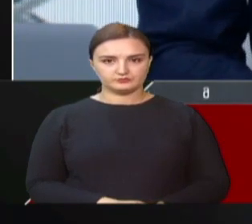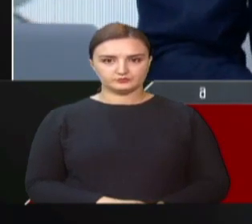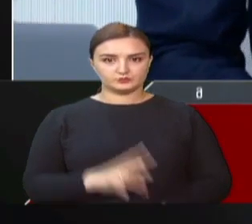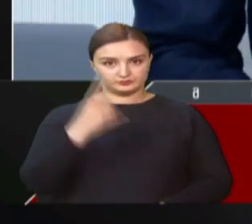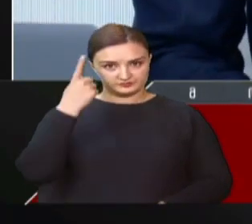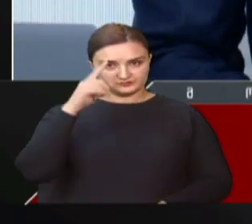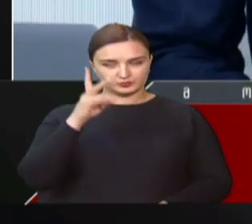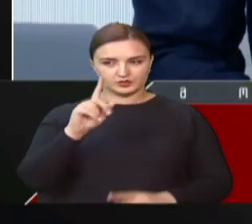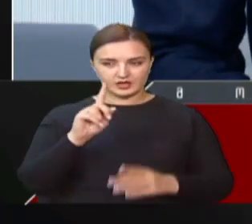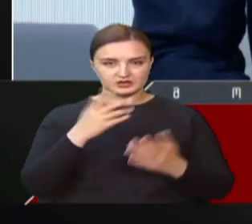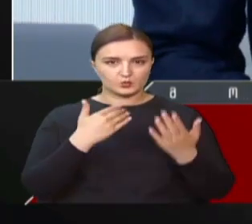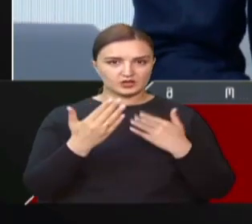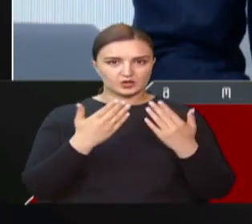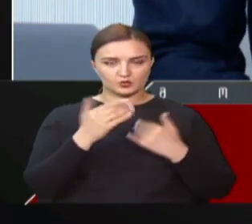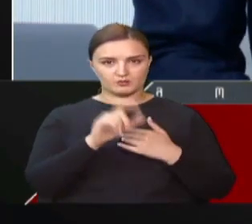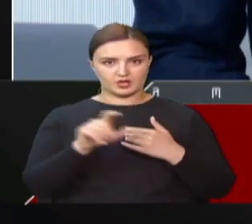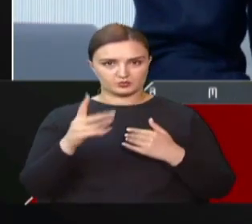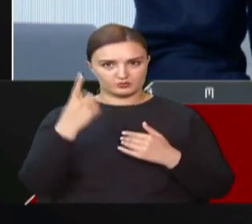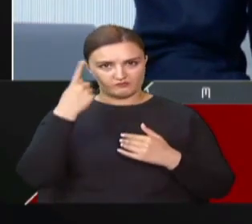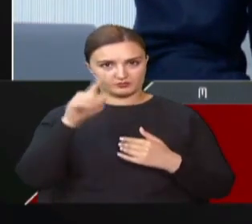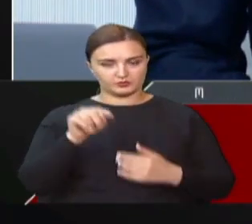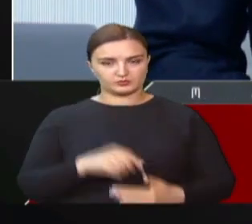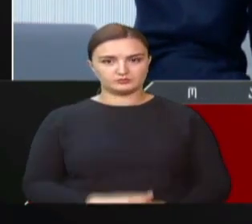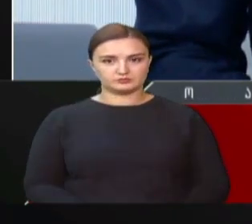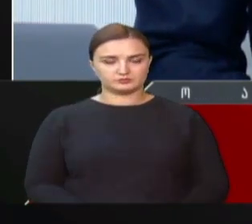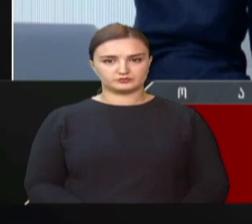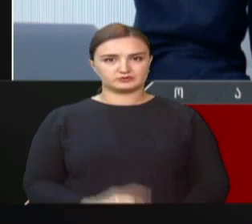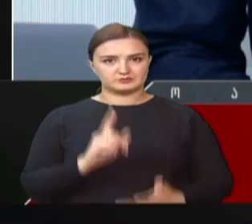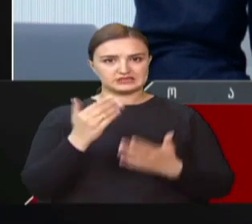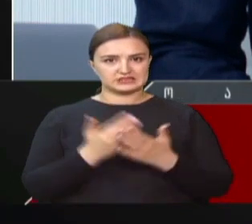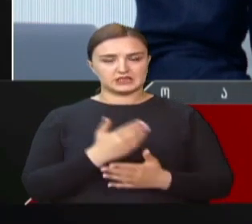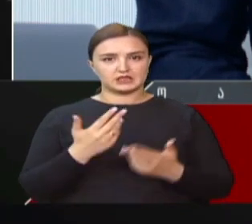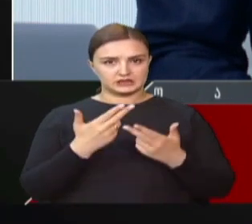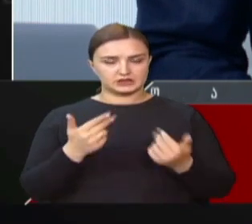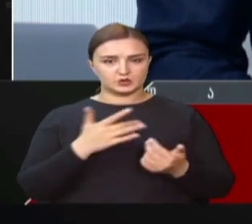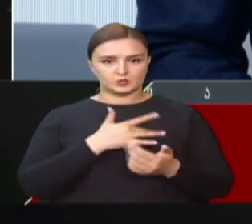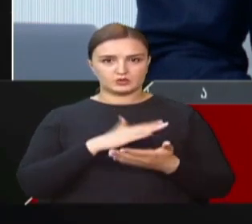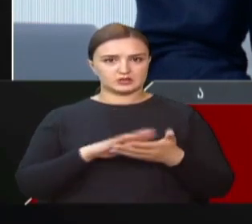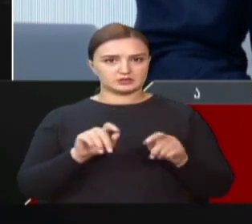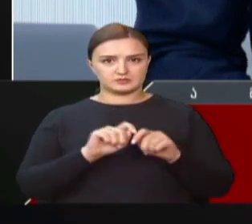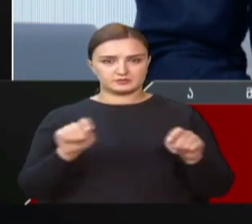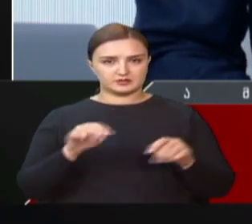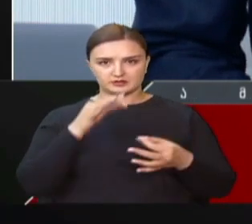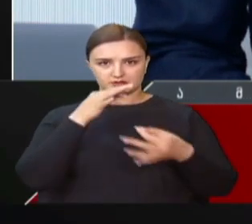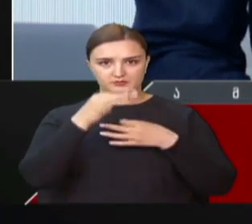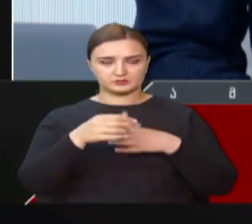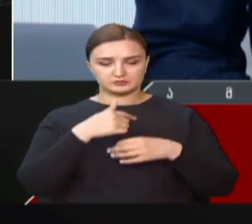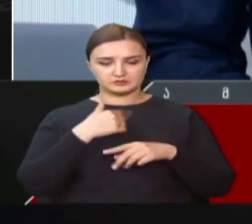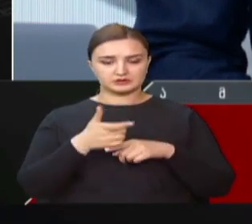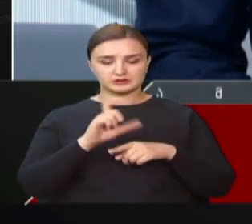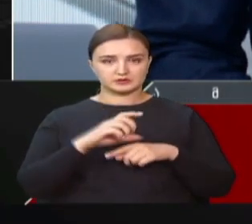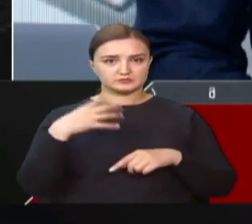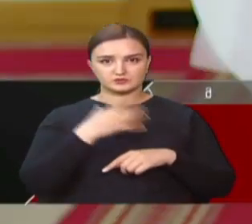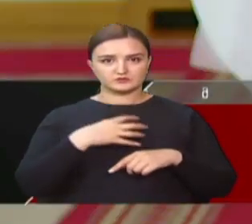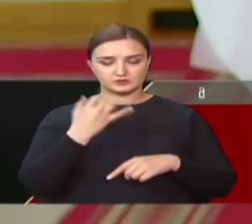ურთიერთობის მიმართულებით? მე ვფიქრობ, რომ დიახ, ხა სრულიად გულწრფელად რომ გიპასუხოთ, მე გითხარით, ჩემი ძალიან